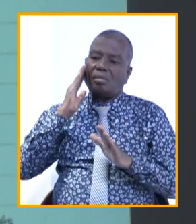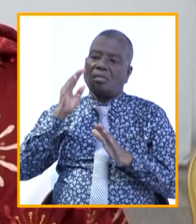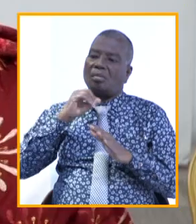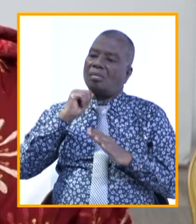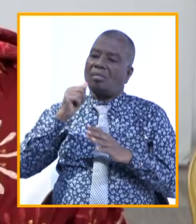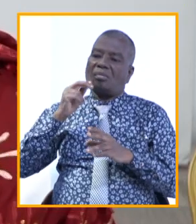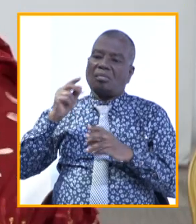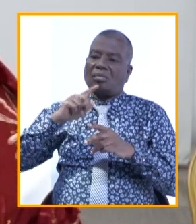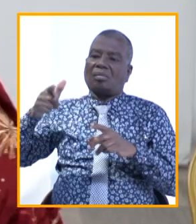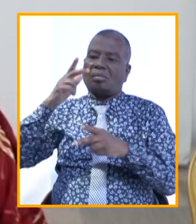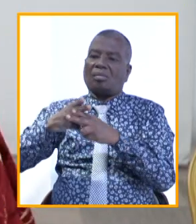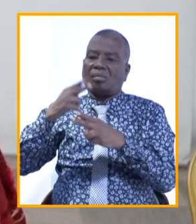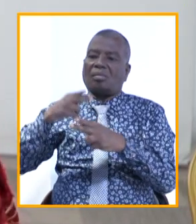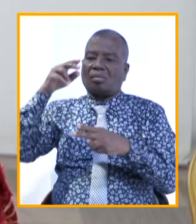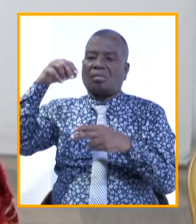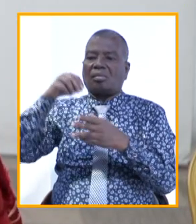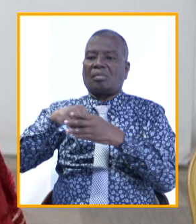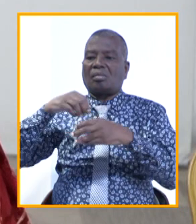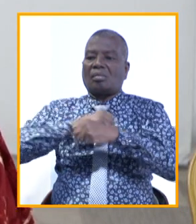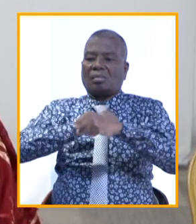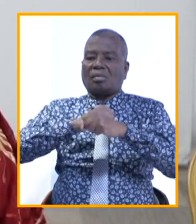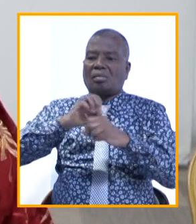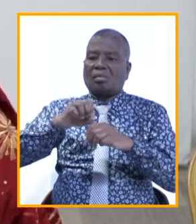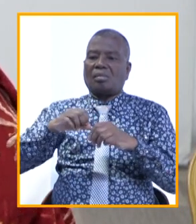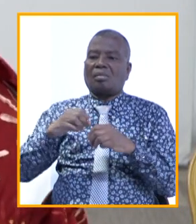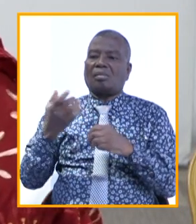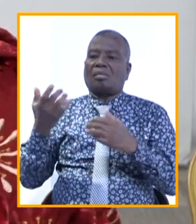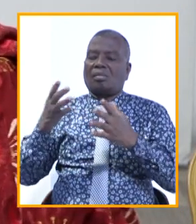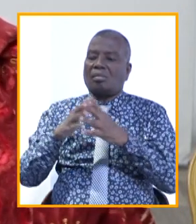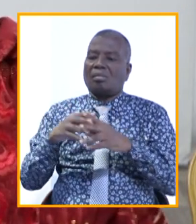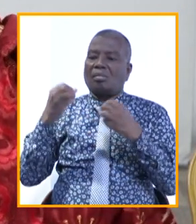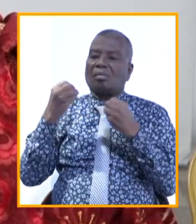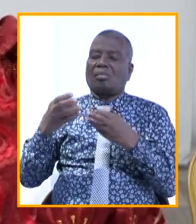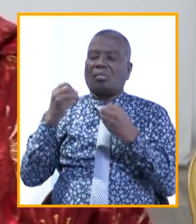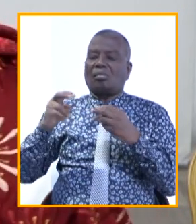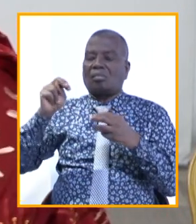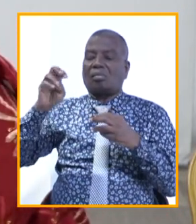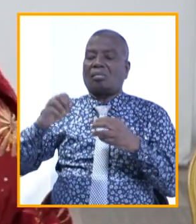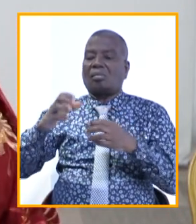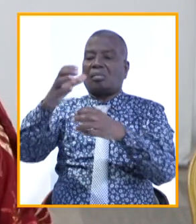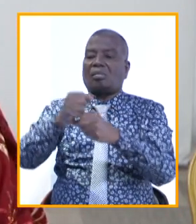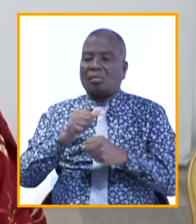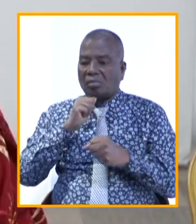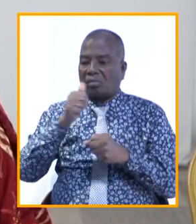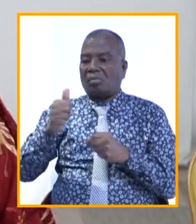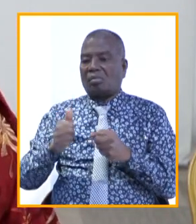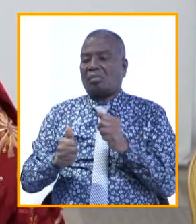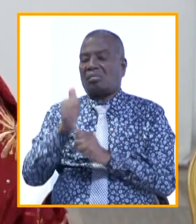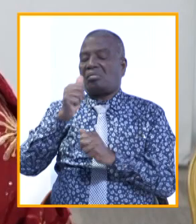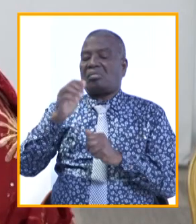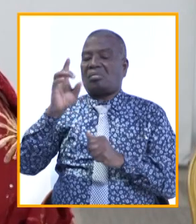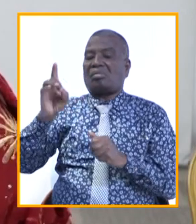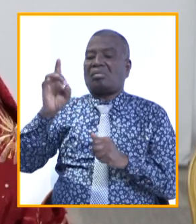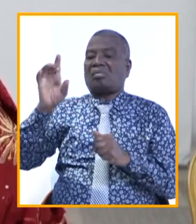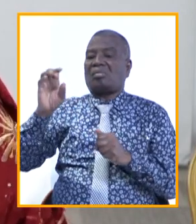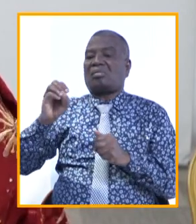sociale. 73% de ces travailleurs domestiques ne reçoivent pas plus de 27 000 francs de salaire par mois, ce qui est